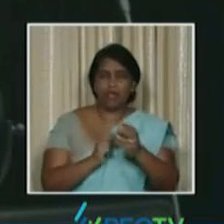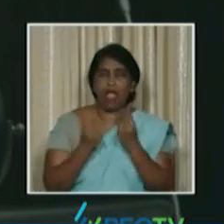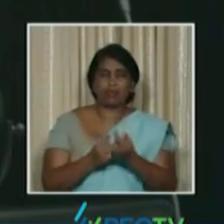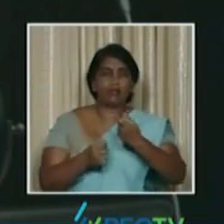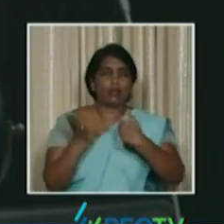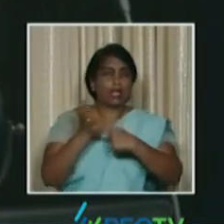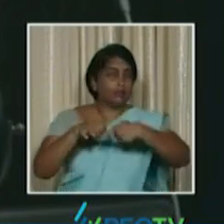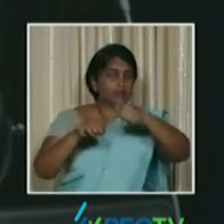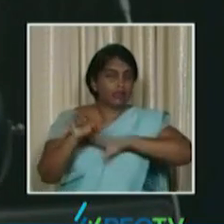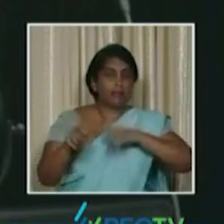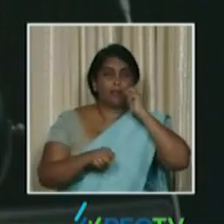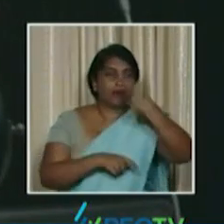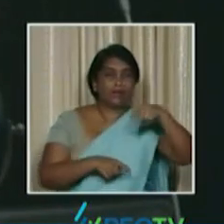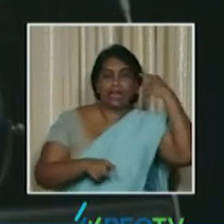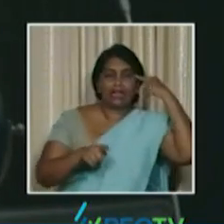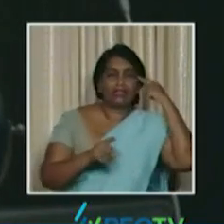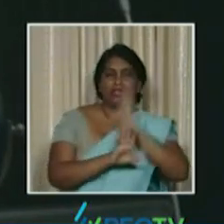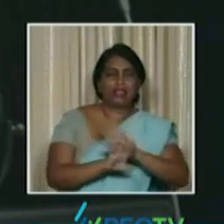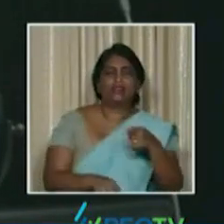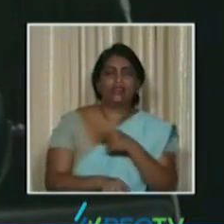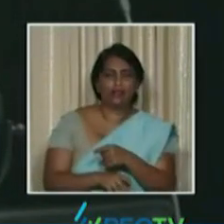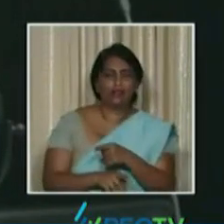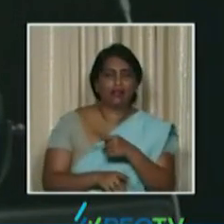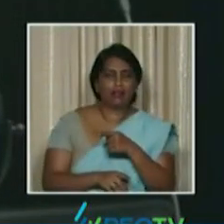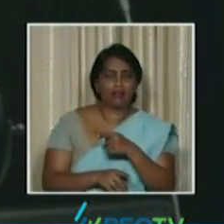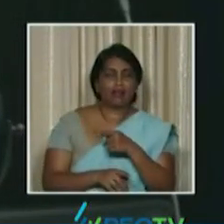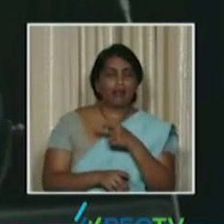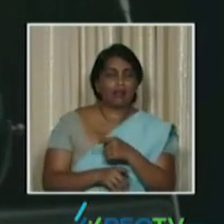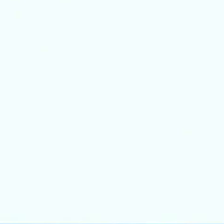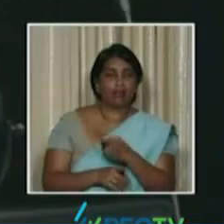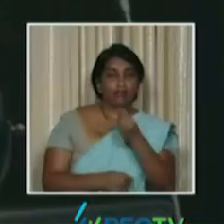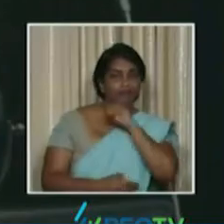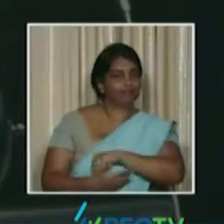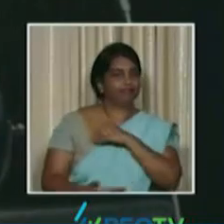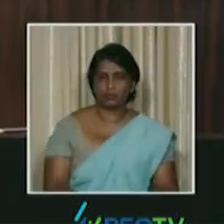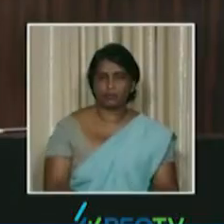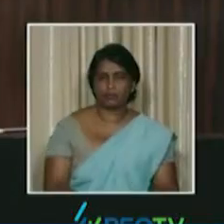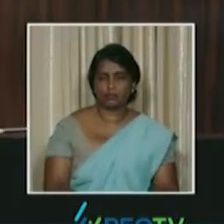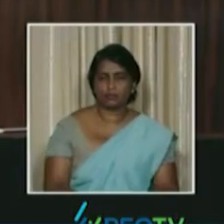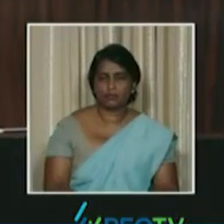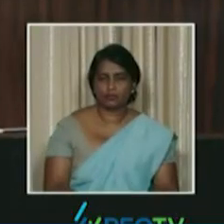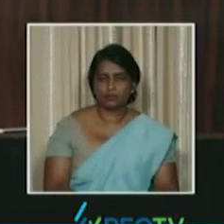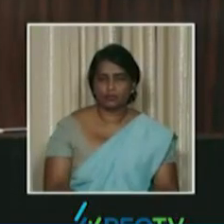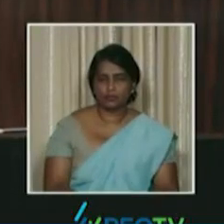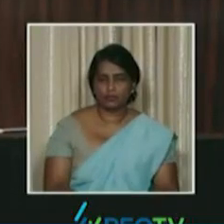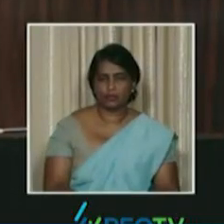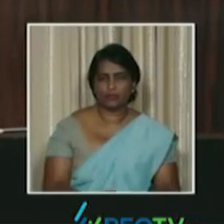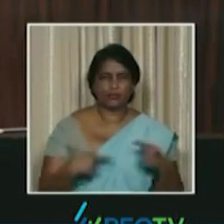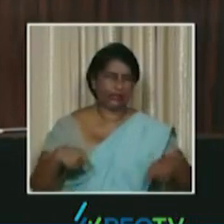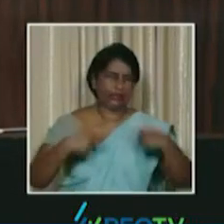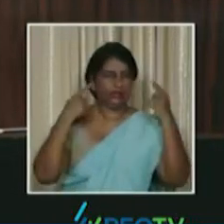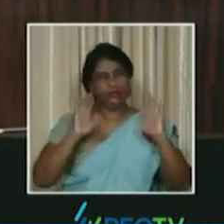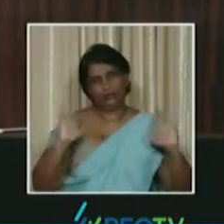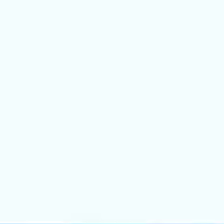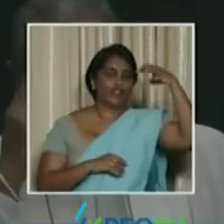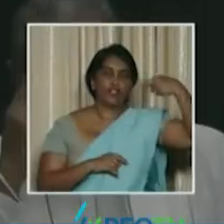අරගෙන මේ රටේ ජනතාව ගැන නෙමෙයි ඔබතුමා හිතන්න හදන්නේ. ඔබතුමාගේ අනිත් කඩේ සාක්කුව ඔකට පැටලෙන්න එපා එතුමා දැන්